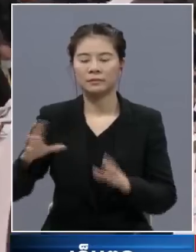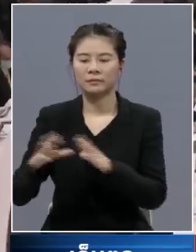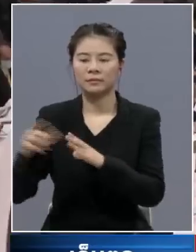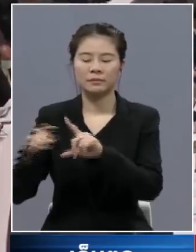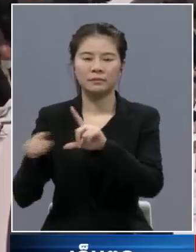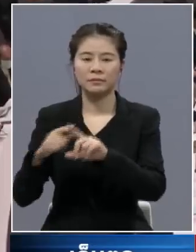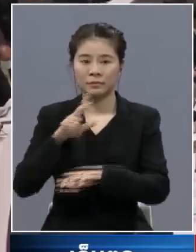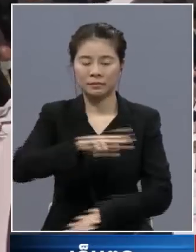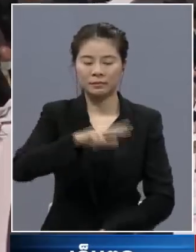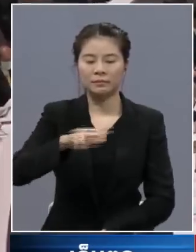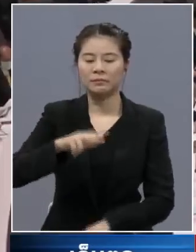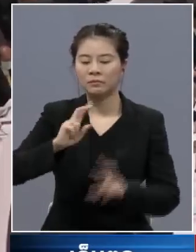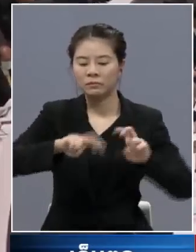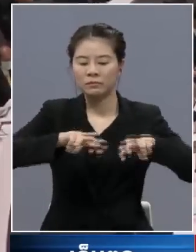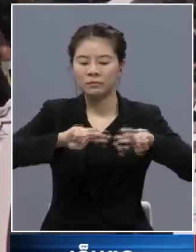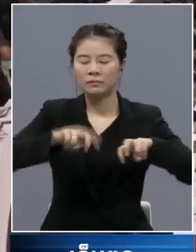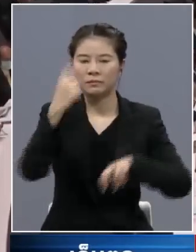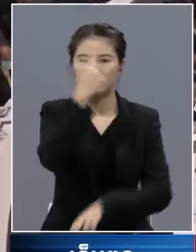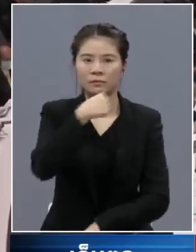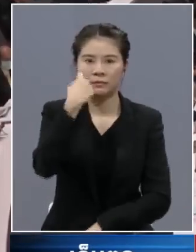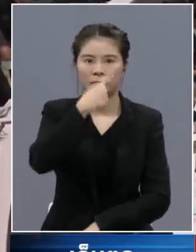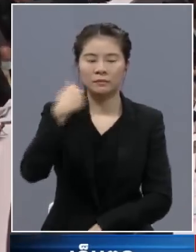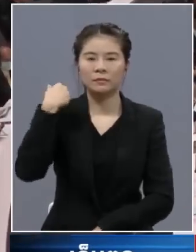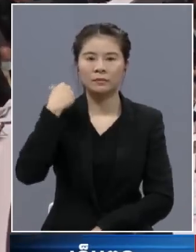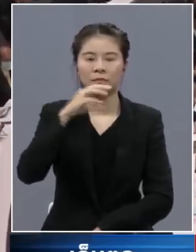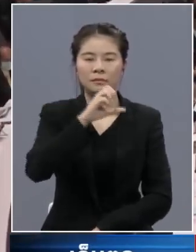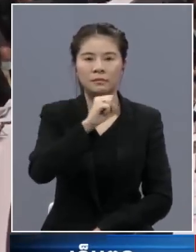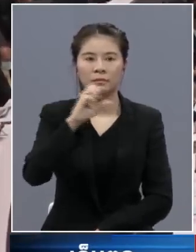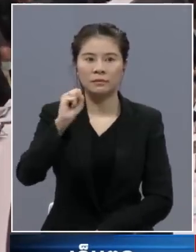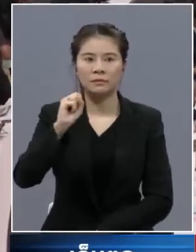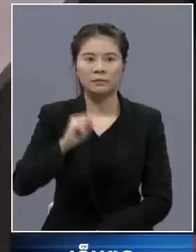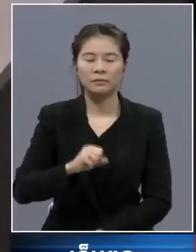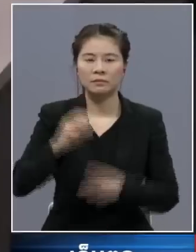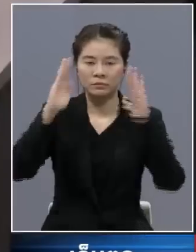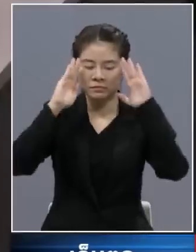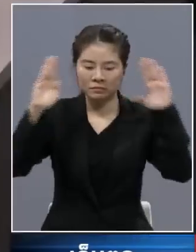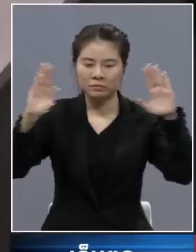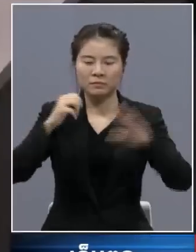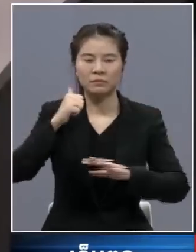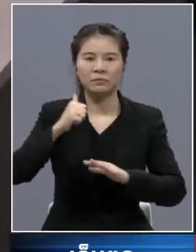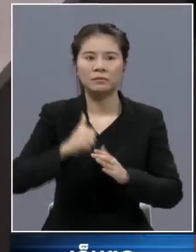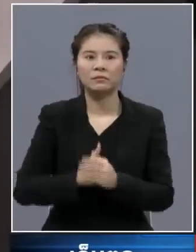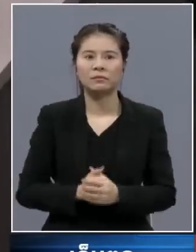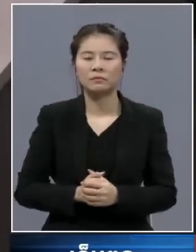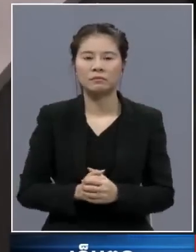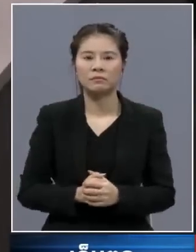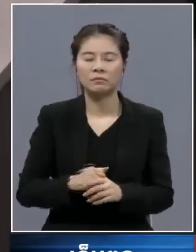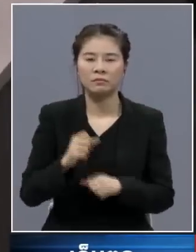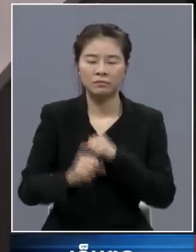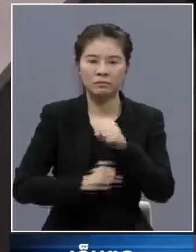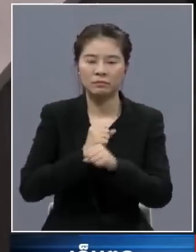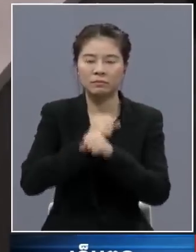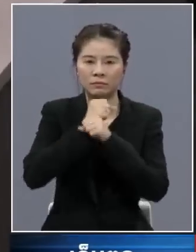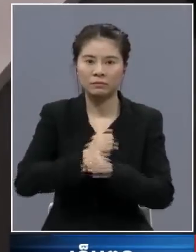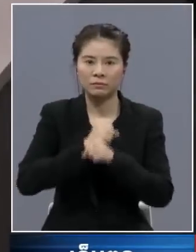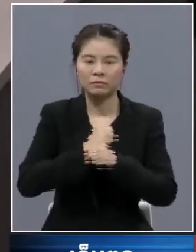ไทยฮะของเพื่อไทยเนี่ยแน่นอนต้องยอมรับว่าเขามีส.ส.ที่มากประสบการณ์เยอะนะในเชิงวัยวุฒิแล้วก็ประสบการณ์ชื่อ